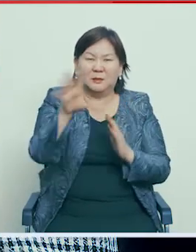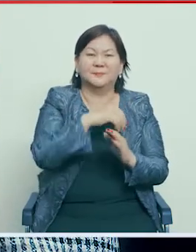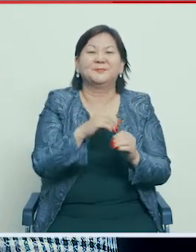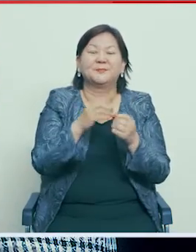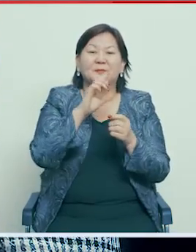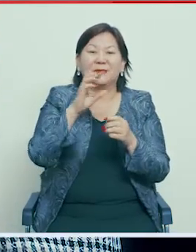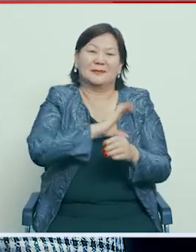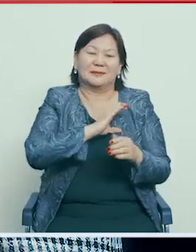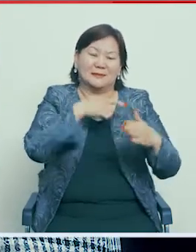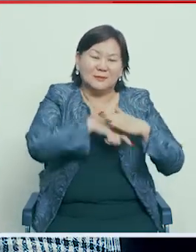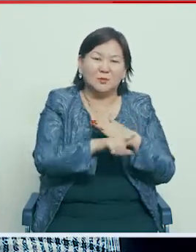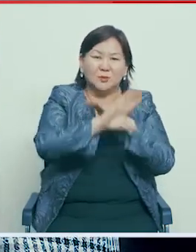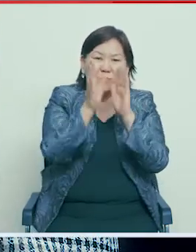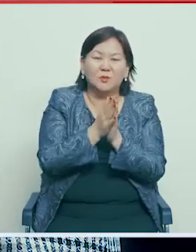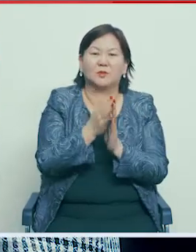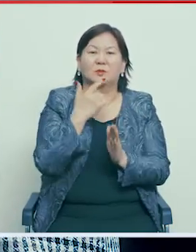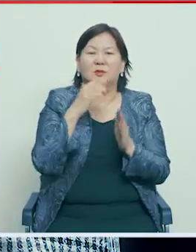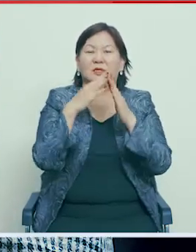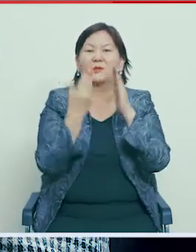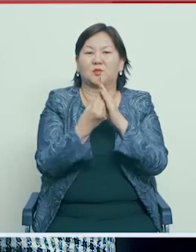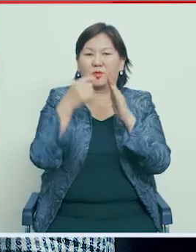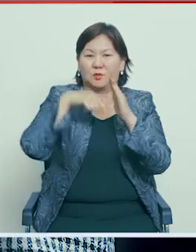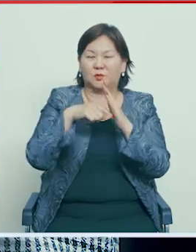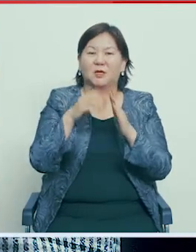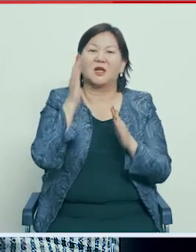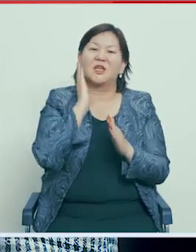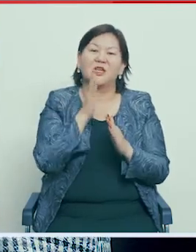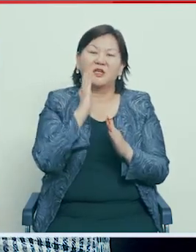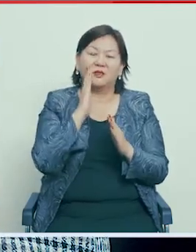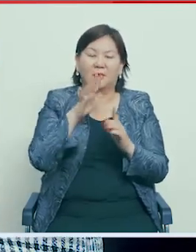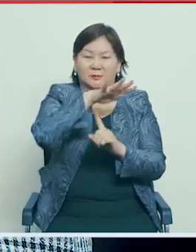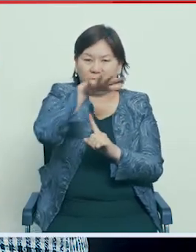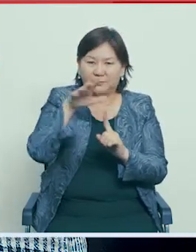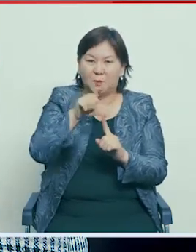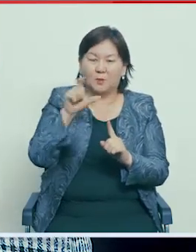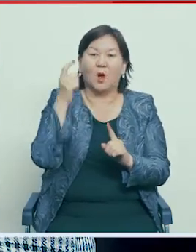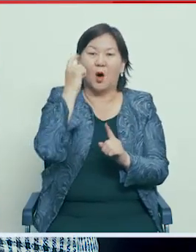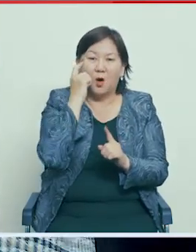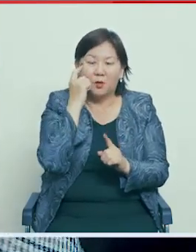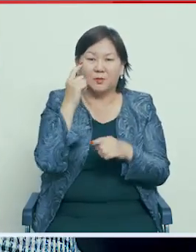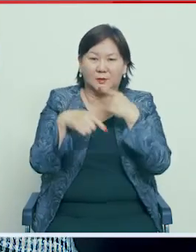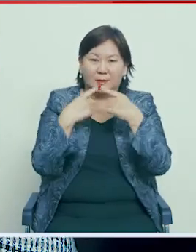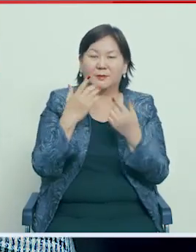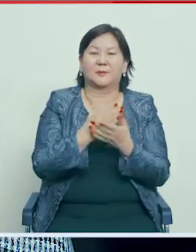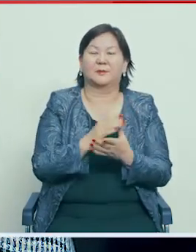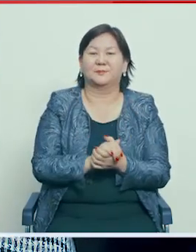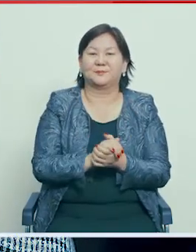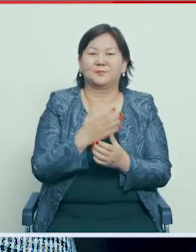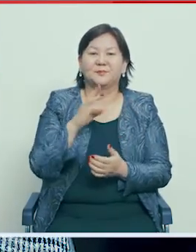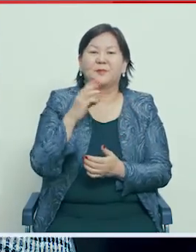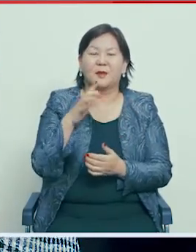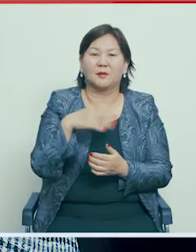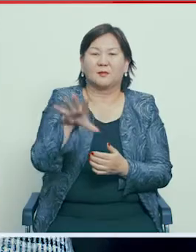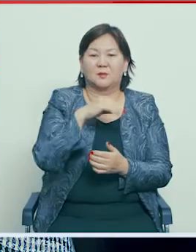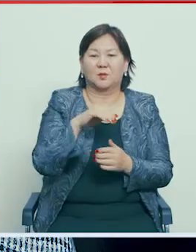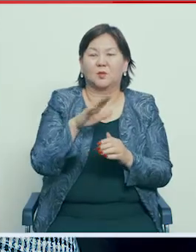одоо сэтгэл зүйн одоо хүн дарамт болоод гэр бүлийн дотор ээж тэр орчных нь хүмүүс тэрийг ойлгодог хүмүүс тэр л ирдэг байхгүй юу. Тэгэл би